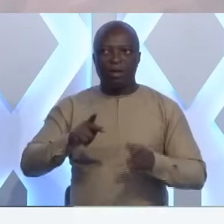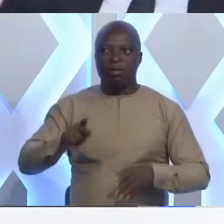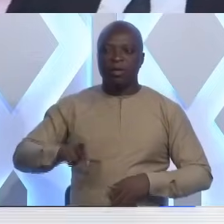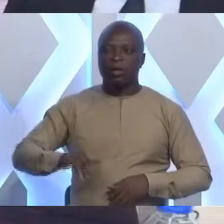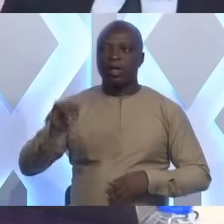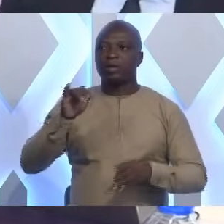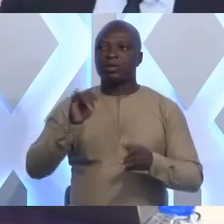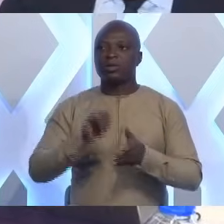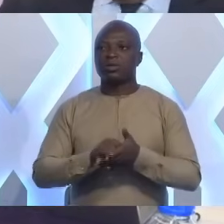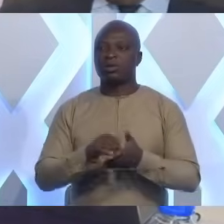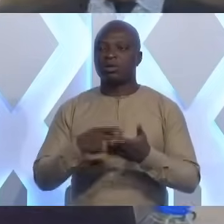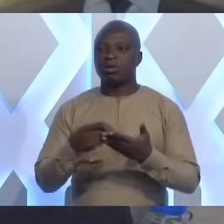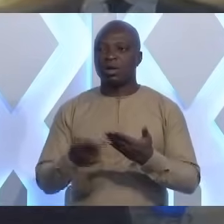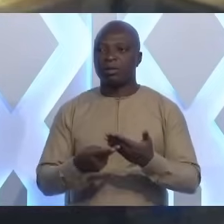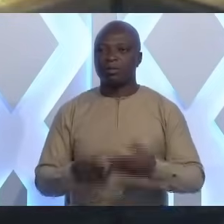du DECOFI.